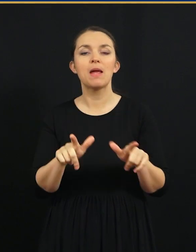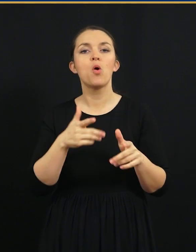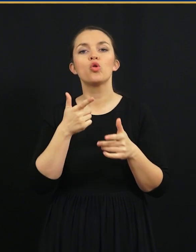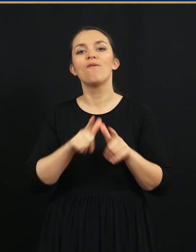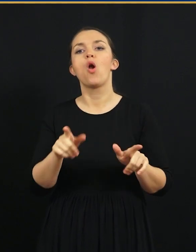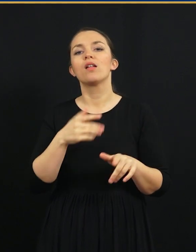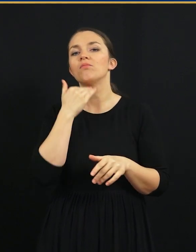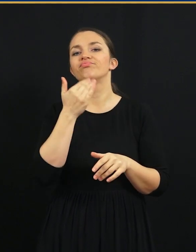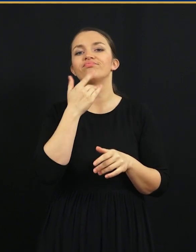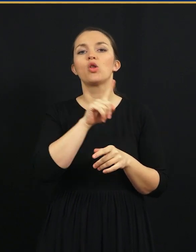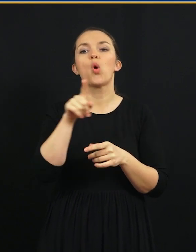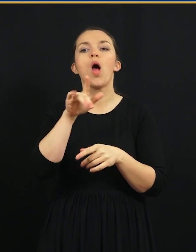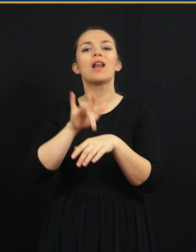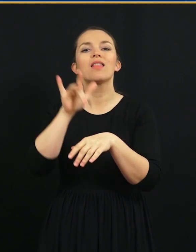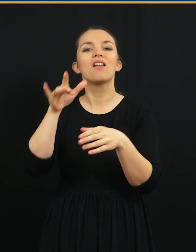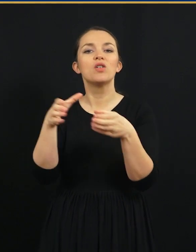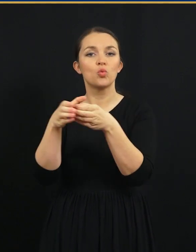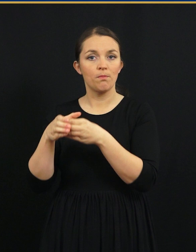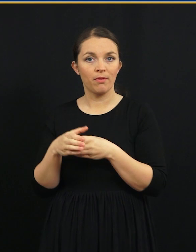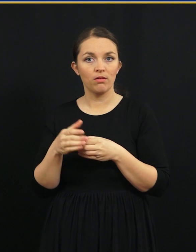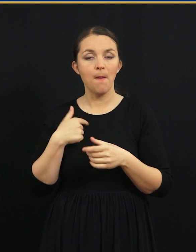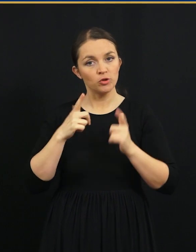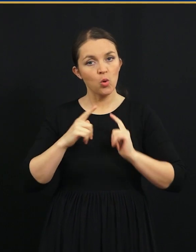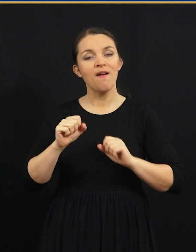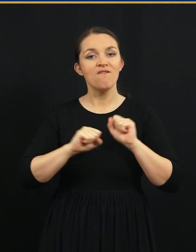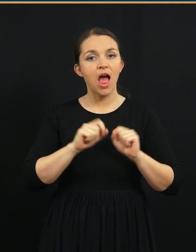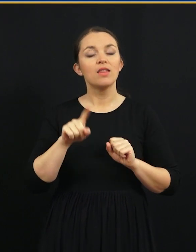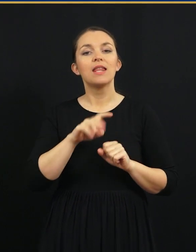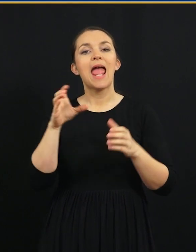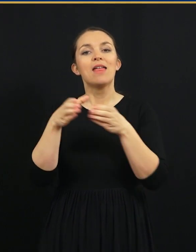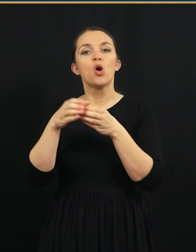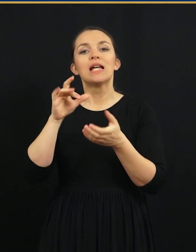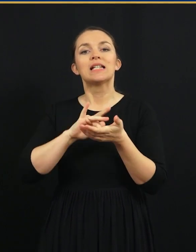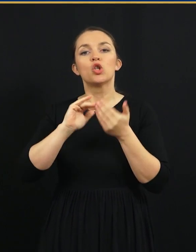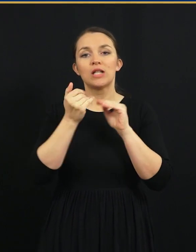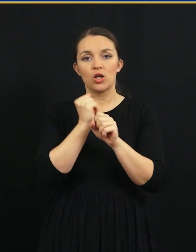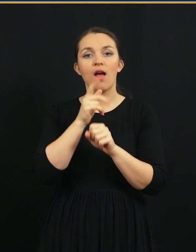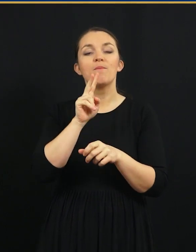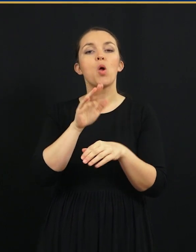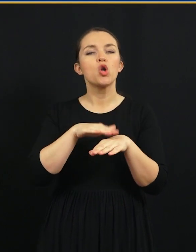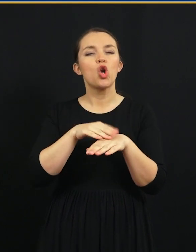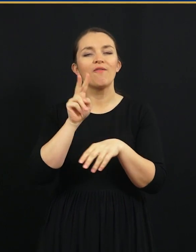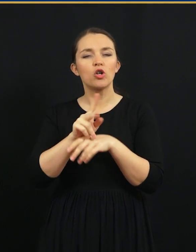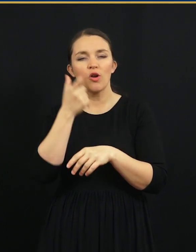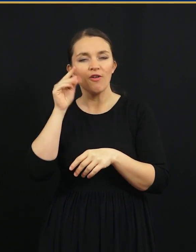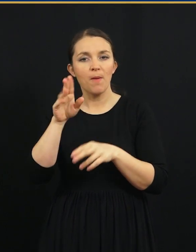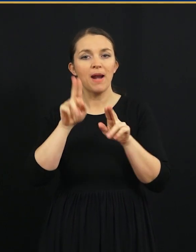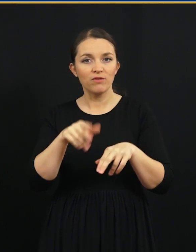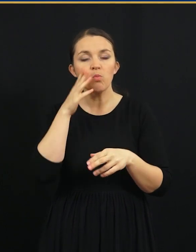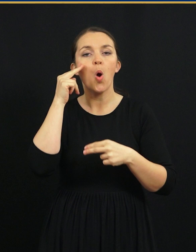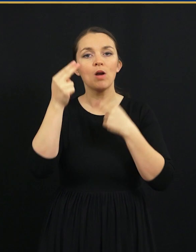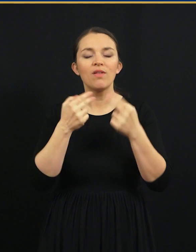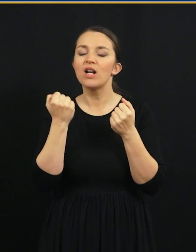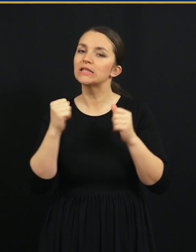dovoliti brezbrižnosti do ranljivih skupin. Pričakujem, da bodo vlada in enote CSD poročilo varuha človekovih